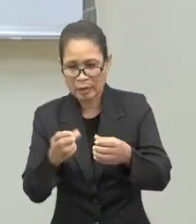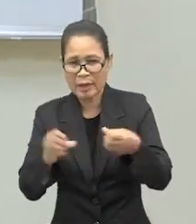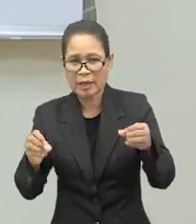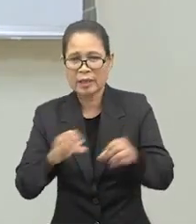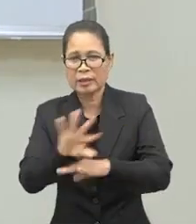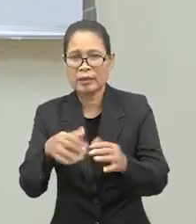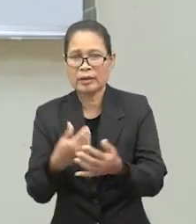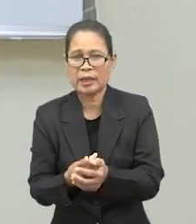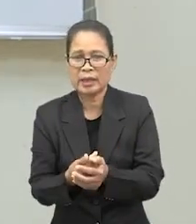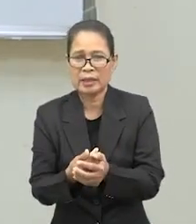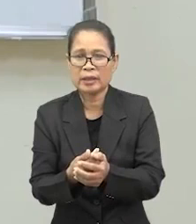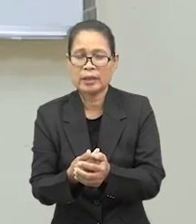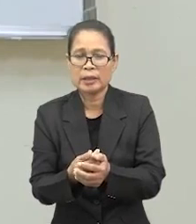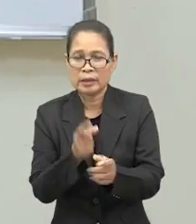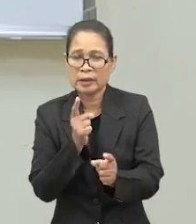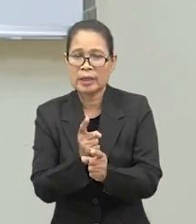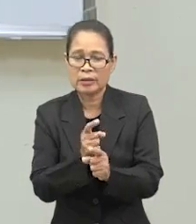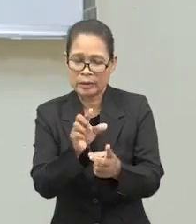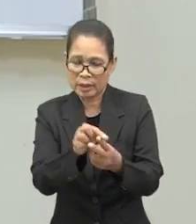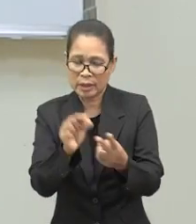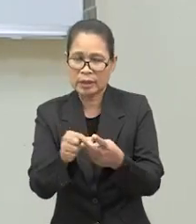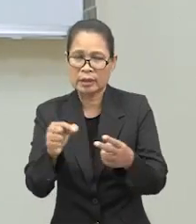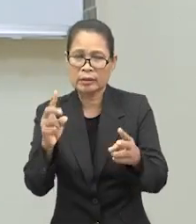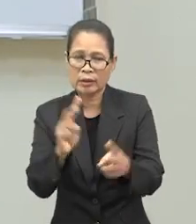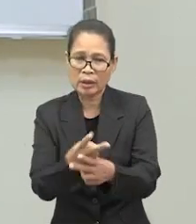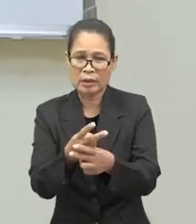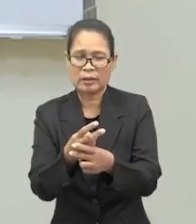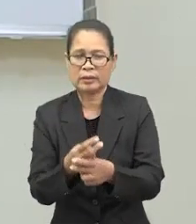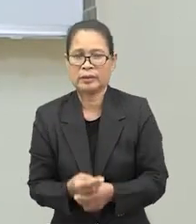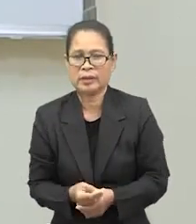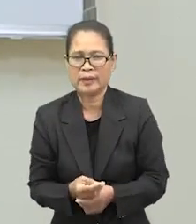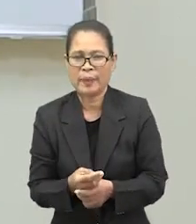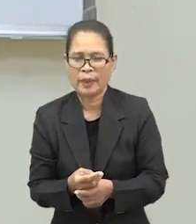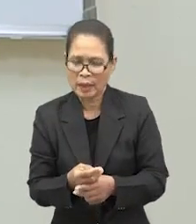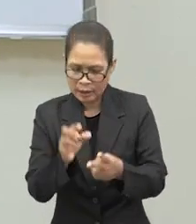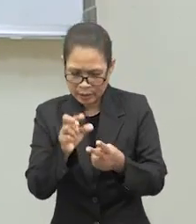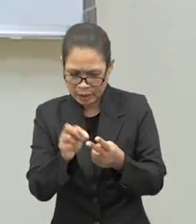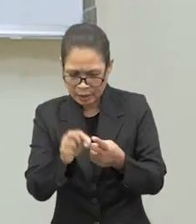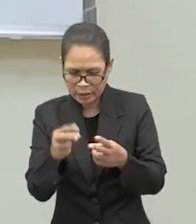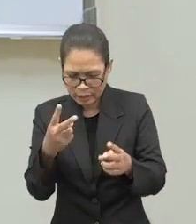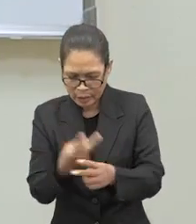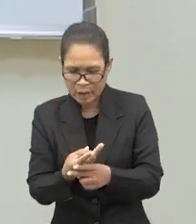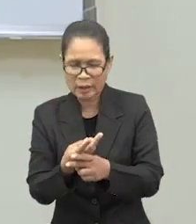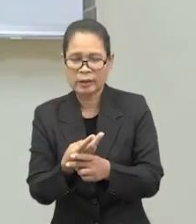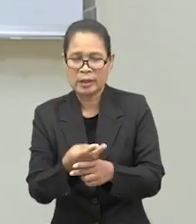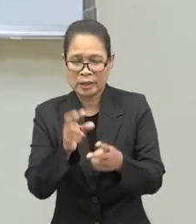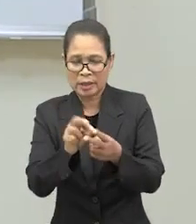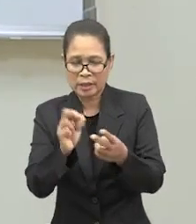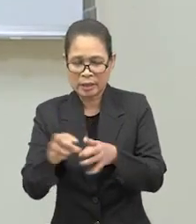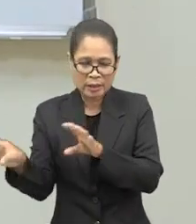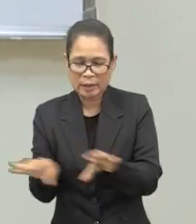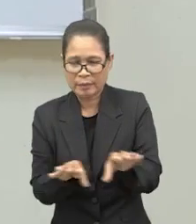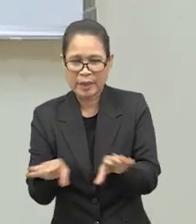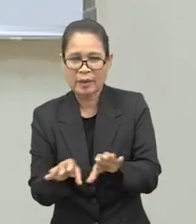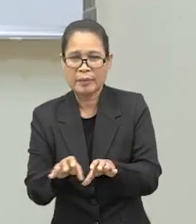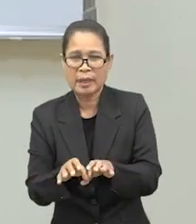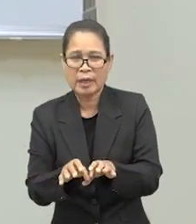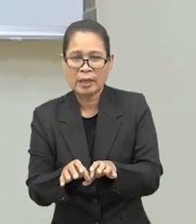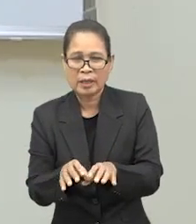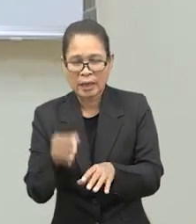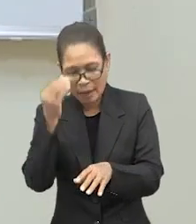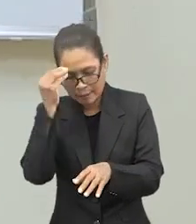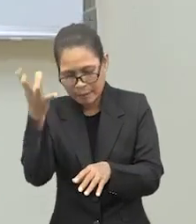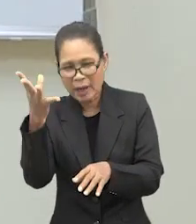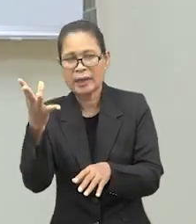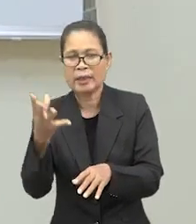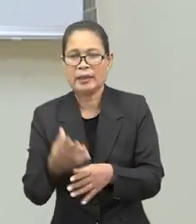và tốt pi con phần đất mơ là ba lệ từng ngõ này hả ấy chương trớ chương trớ tu ong chà chương trớ tu ong chương trớ